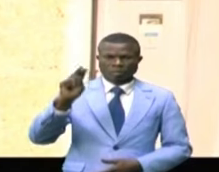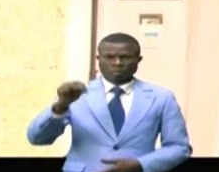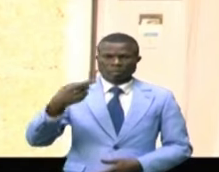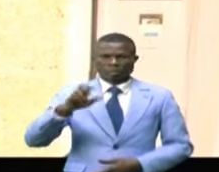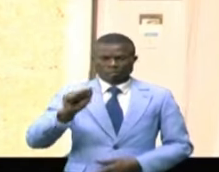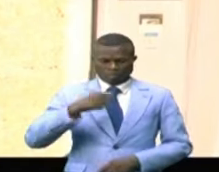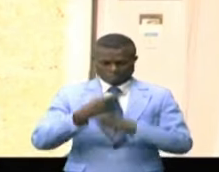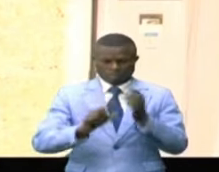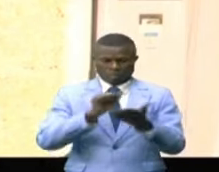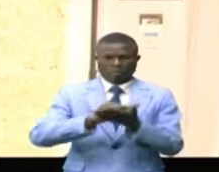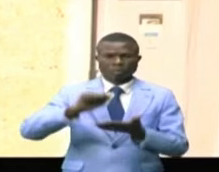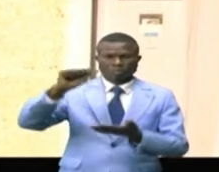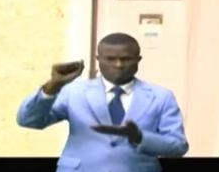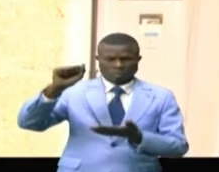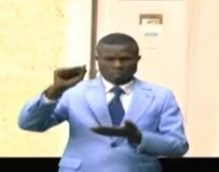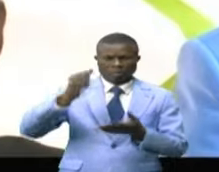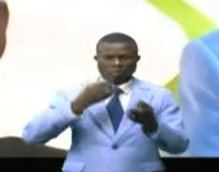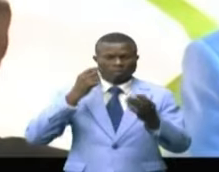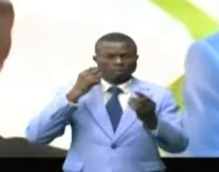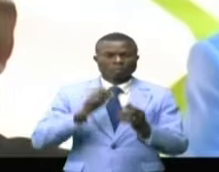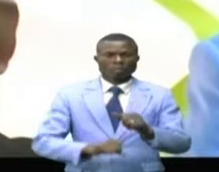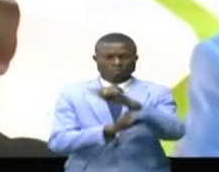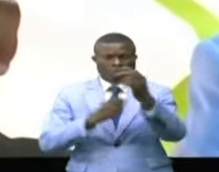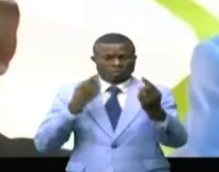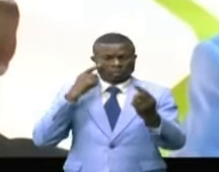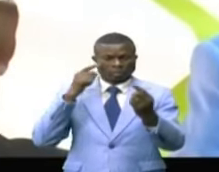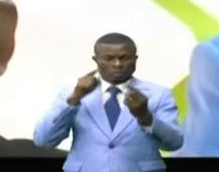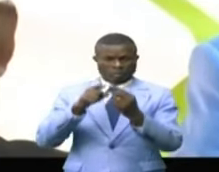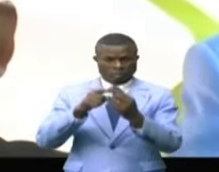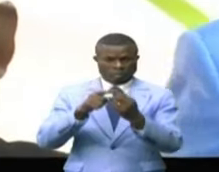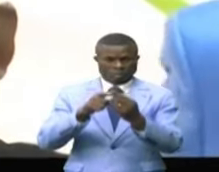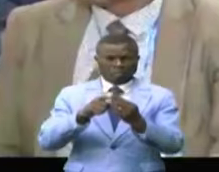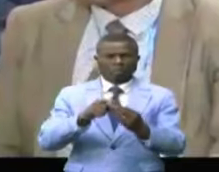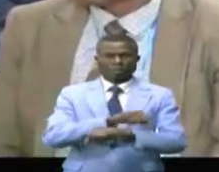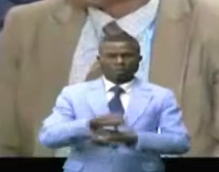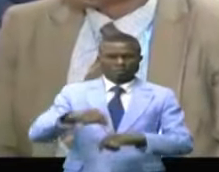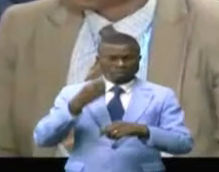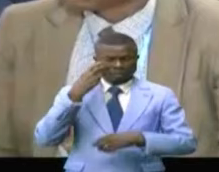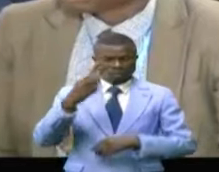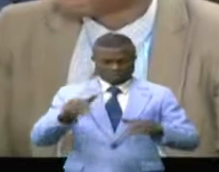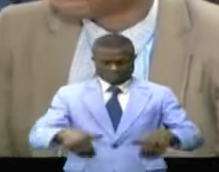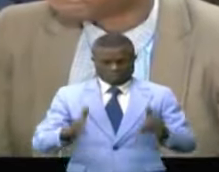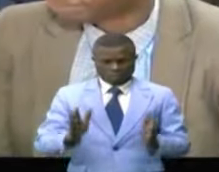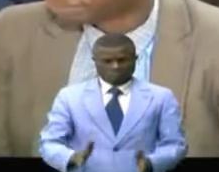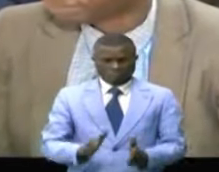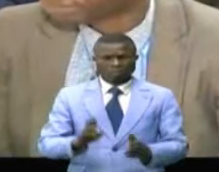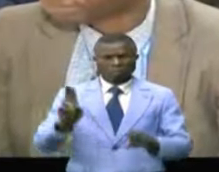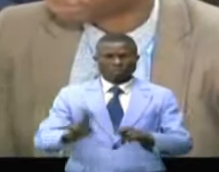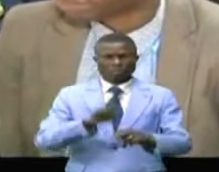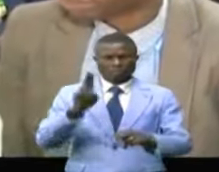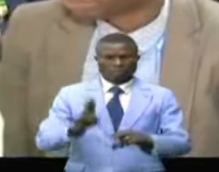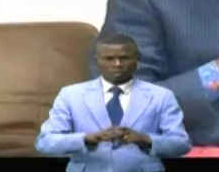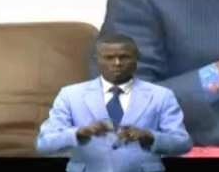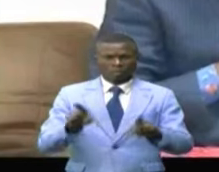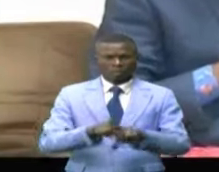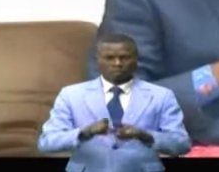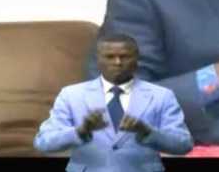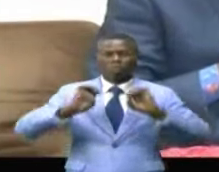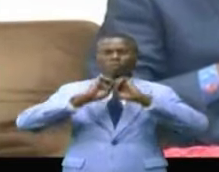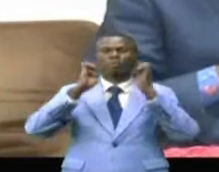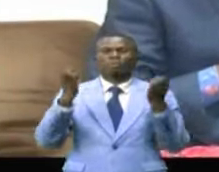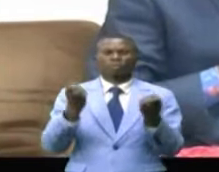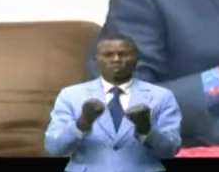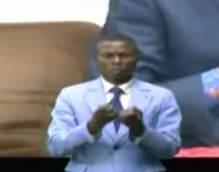séminaire tout en précisant la vision de son ministère, celui de voir l'agriculture s'exécuter désormais comme une